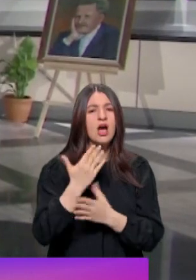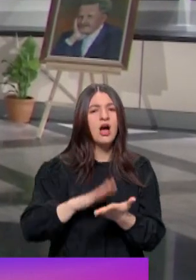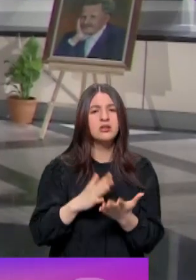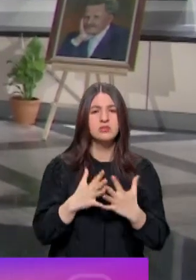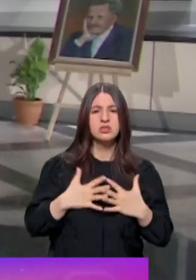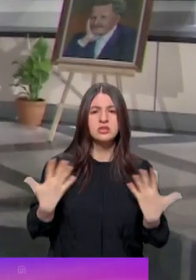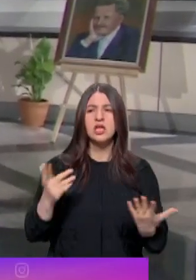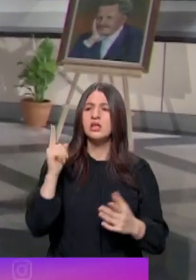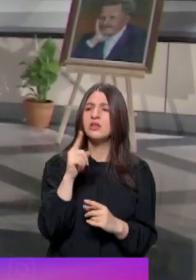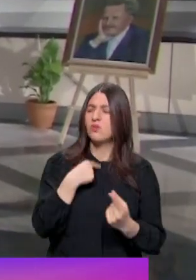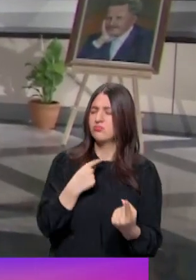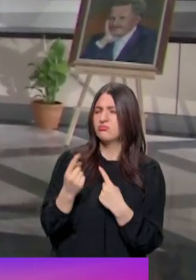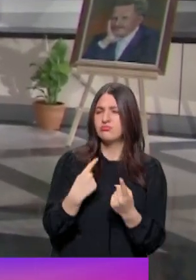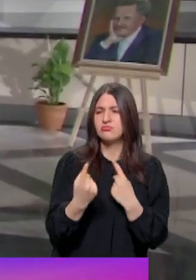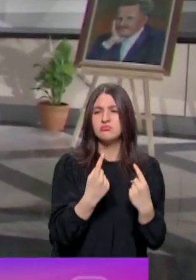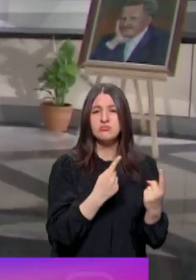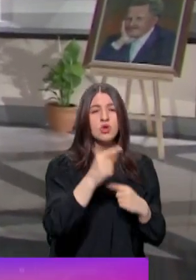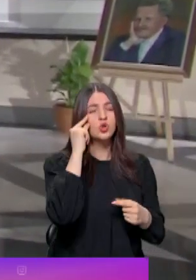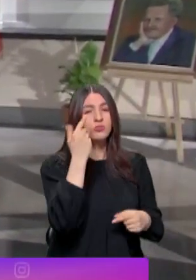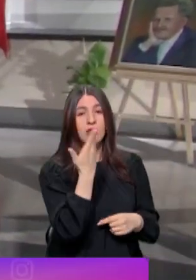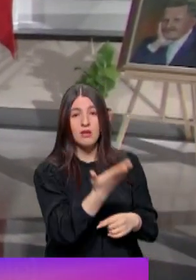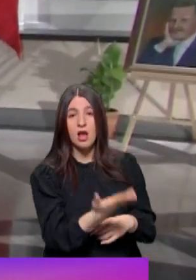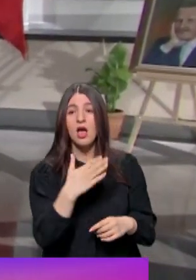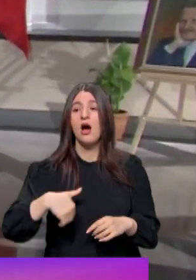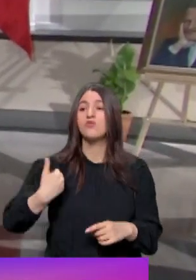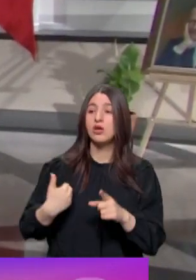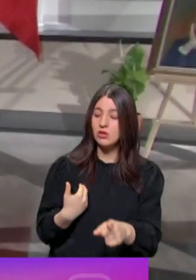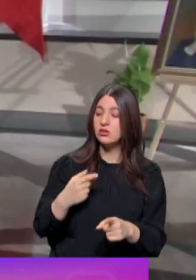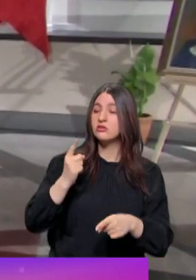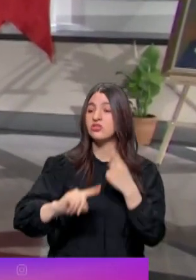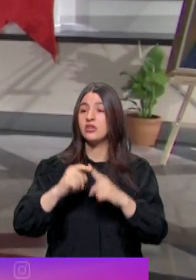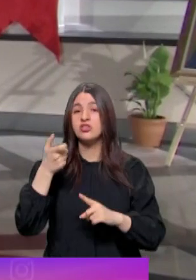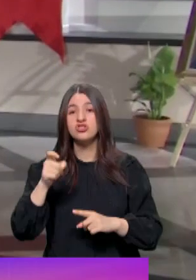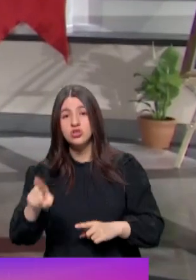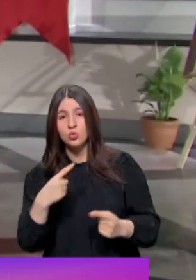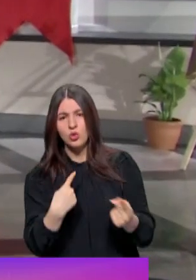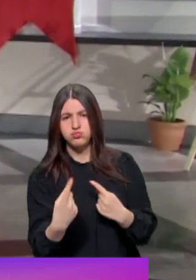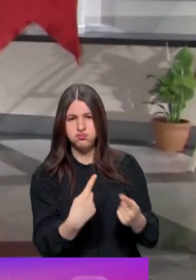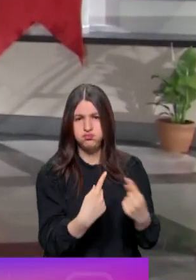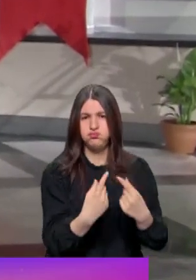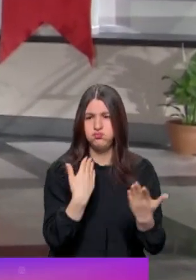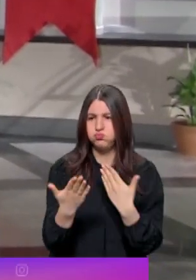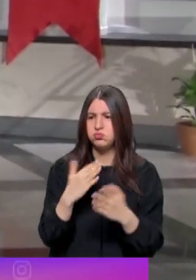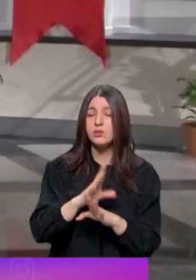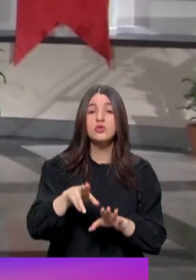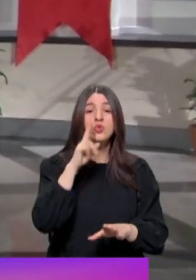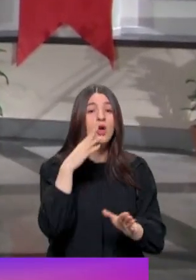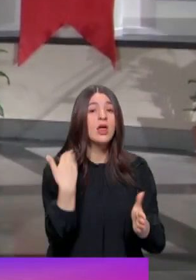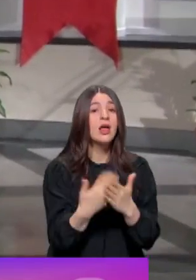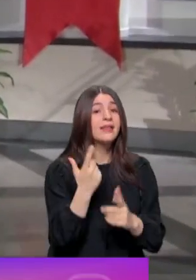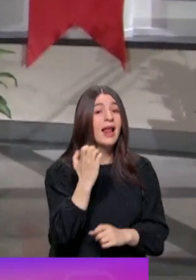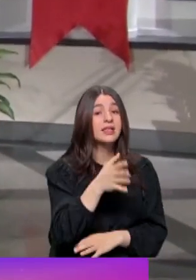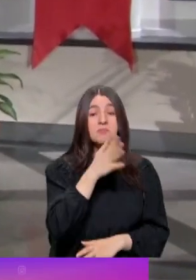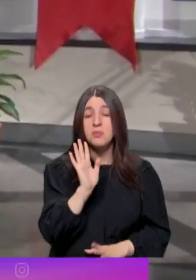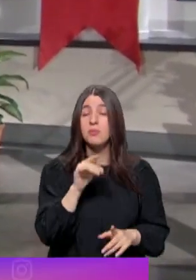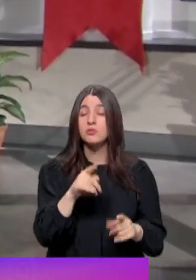meslektaşımla, liderlerle konuştuk. Uzmanlarla, avukatlarla, siyasetçilerle konuştuk. Sonu nereye varır bilmem ama